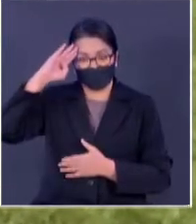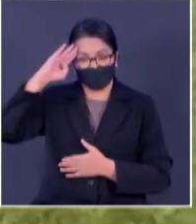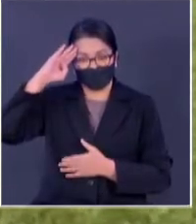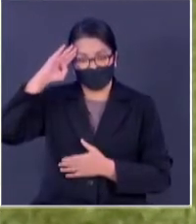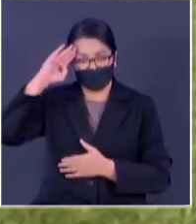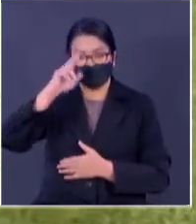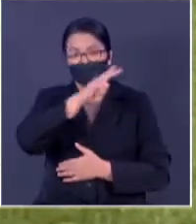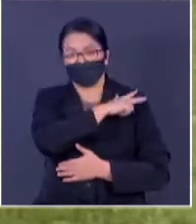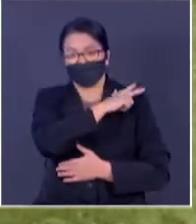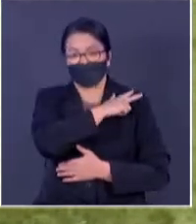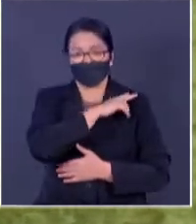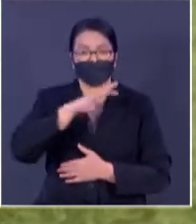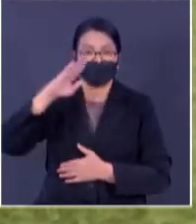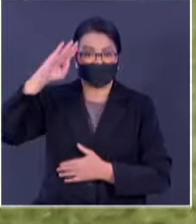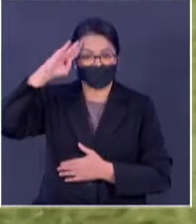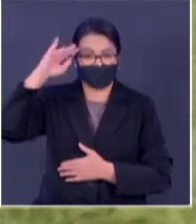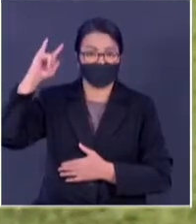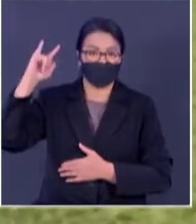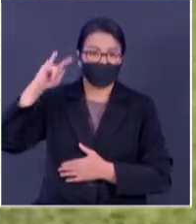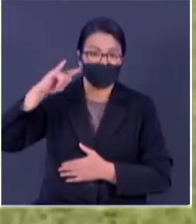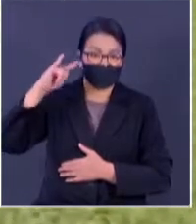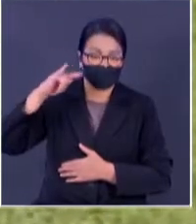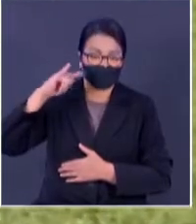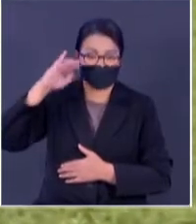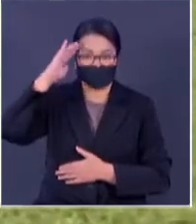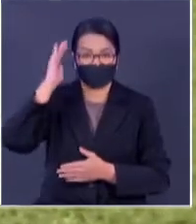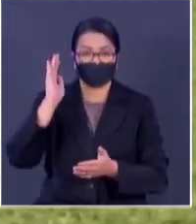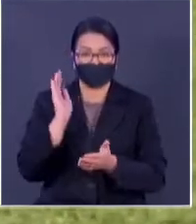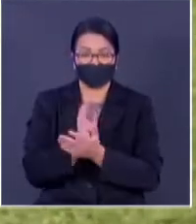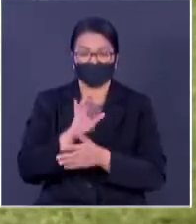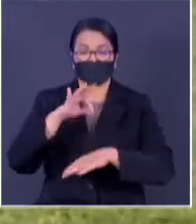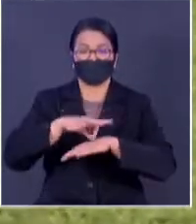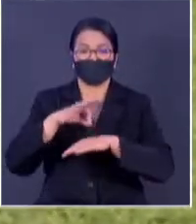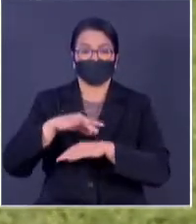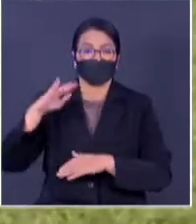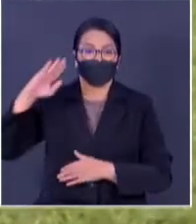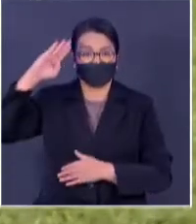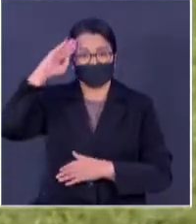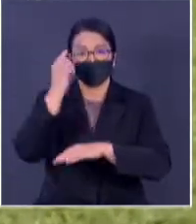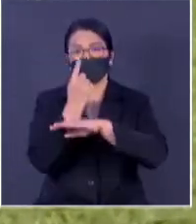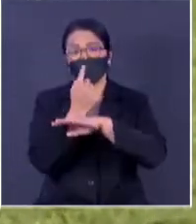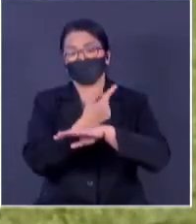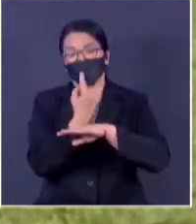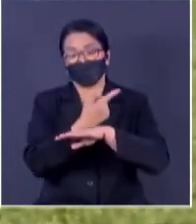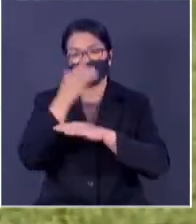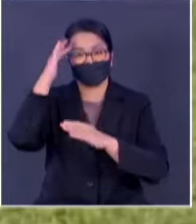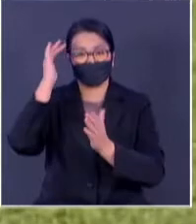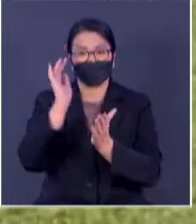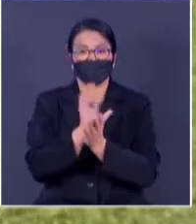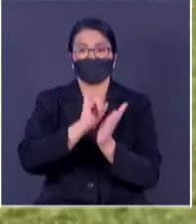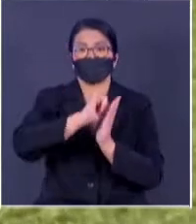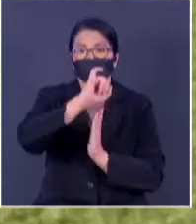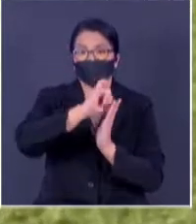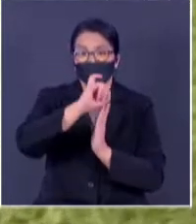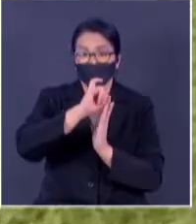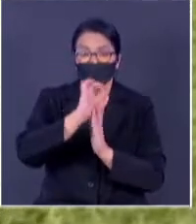ชนักบินสัญญาบัตร5กลุ่มงานการบินกองบินตำรวจตำแหน่งนักบินเฮลิคอปเตอร์สังกัดหน่วยบินตำรวจเชียงใหม่ก็ได้มี